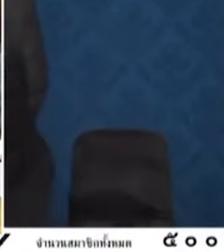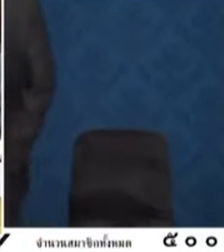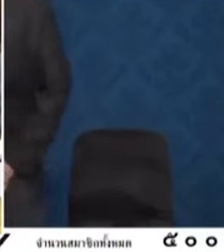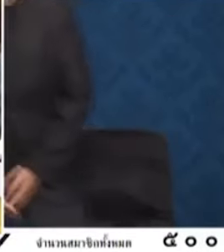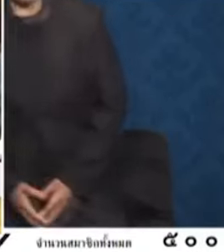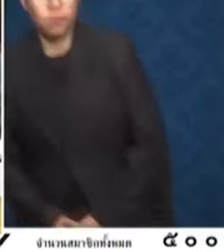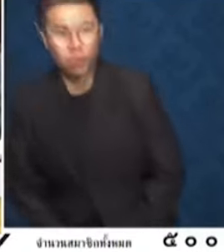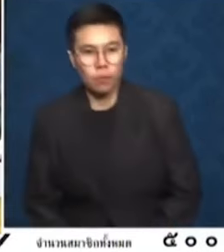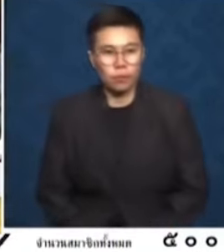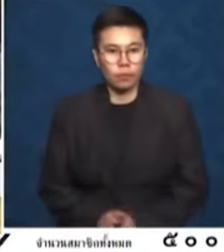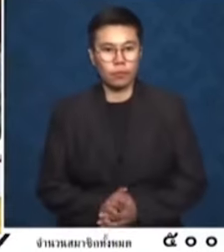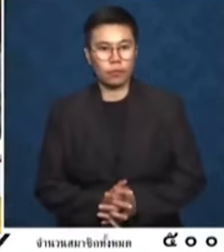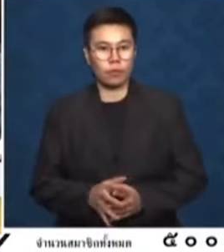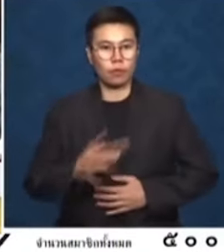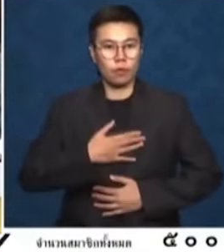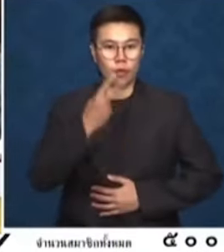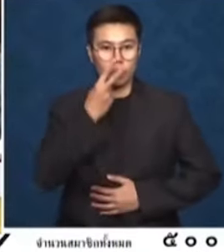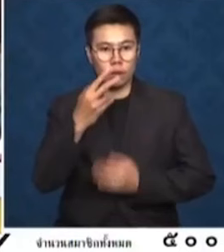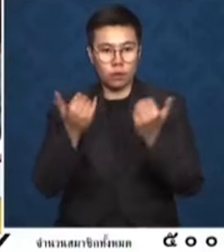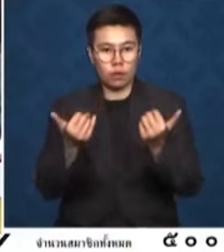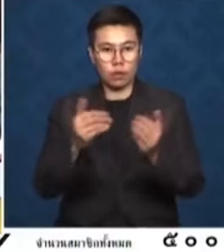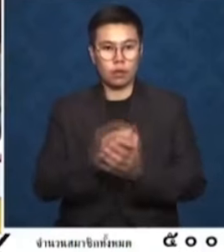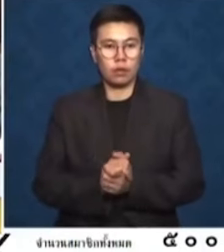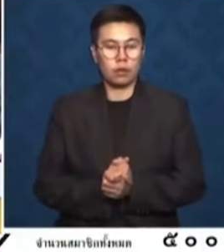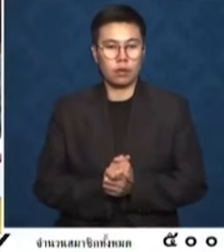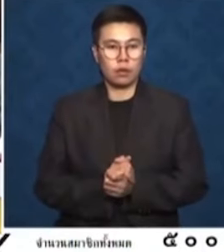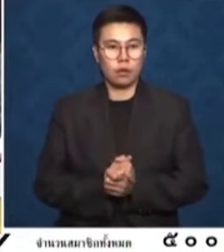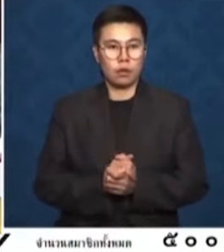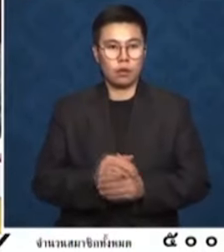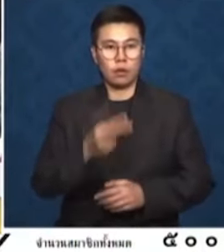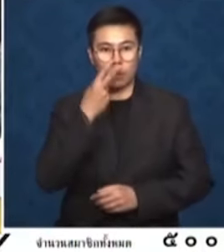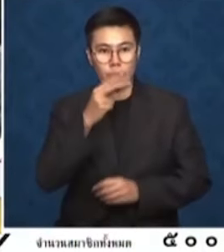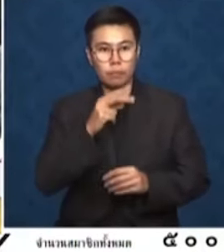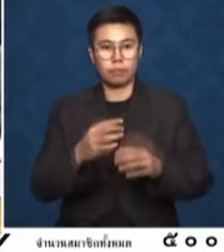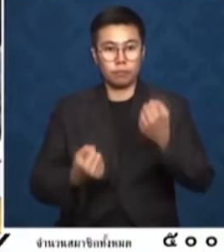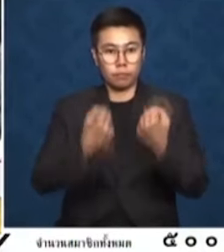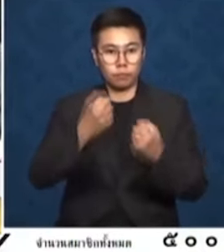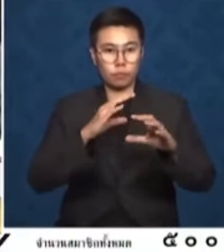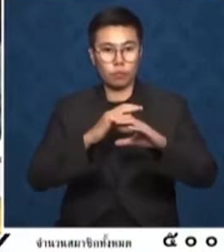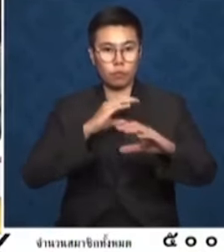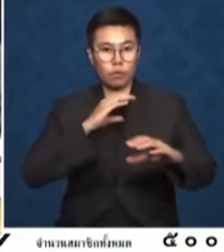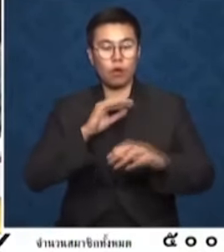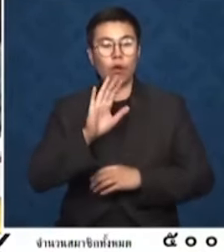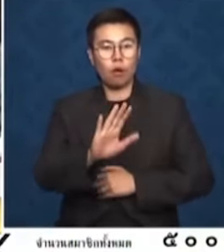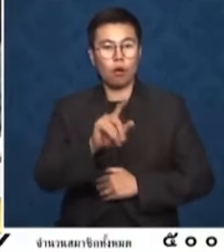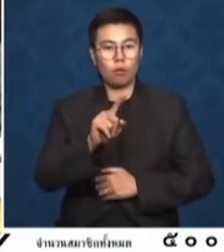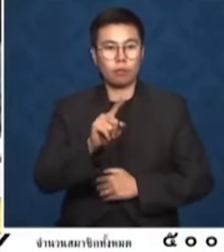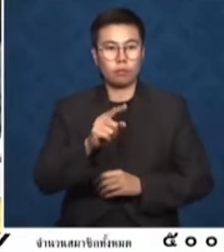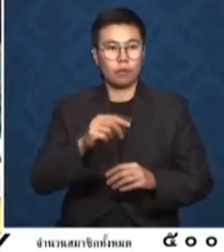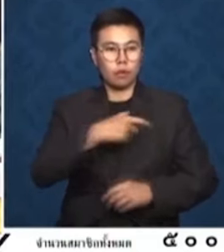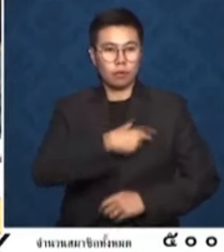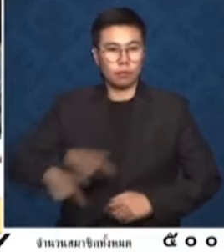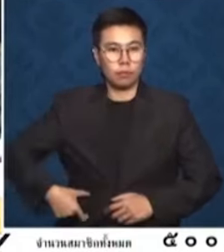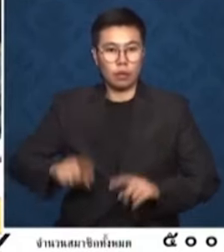ครับผมเห็นว่าในปัจจุบันเนี่ยยครับการจัดรูปขบวนเสด็จมันแตกต่างจากใน